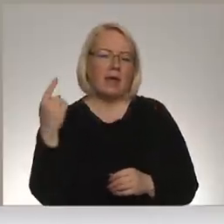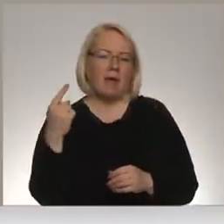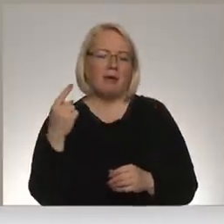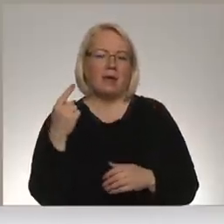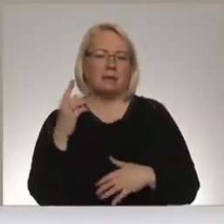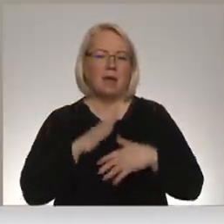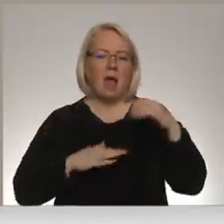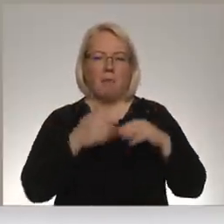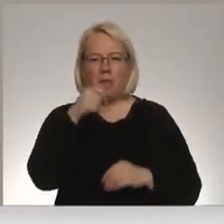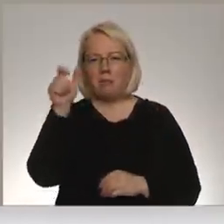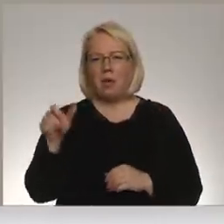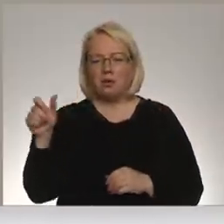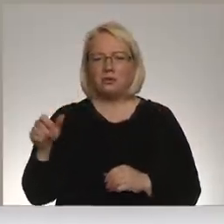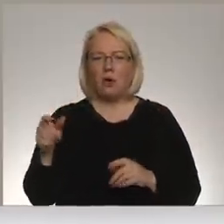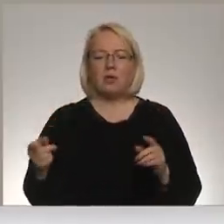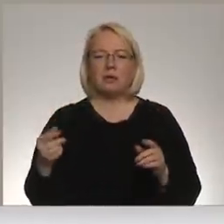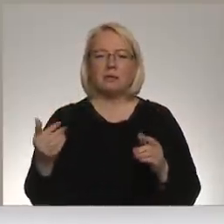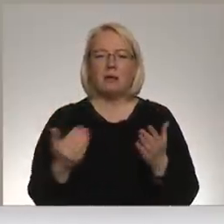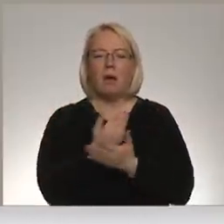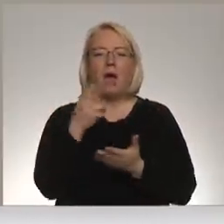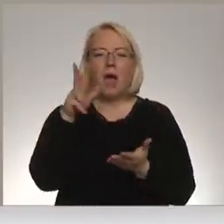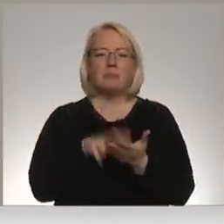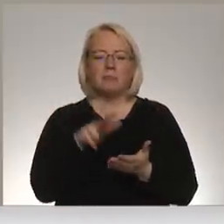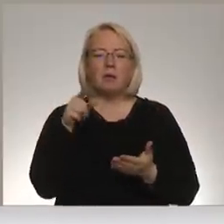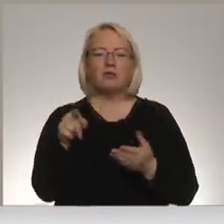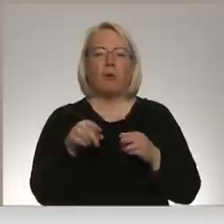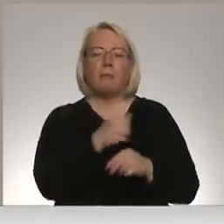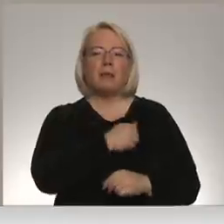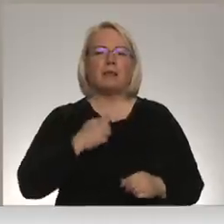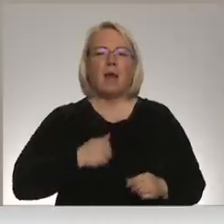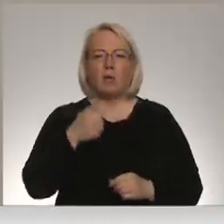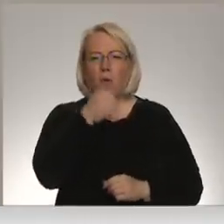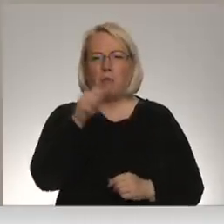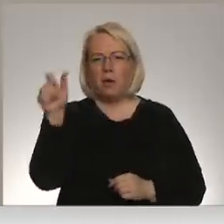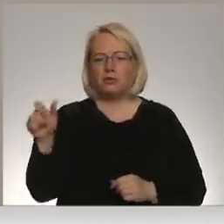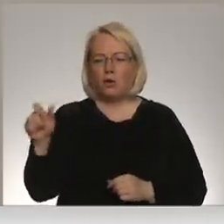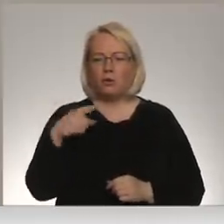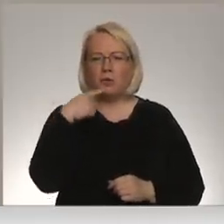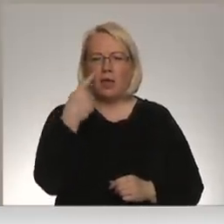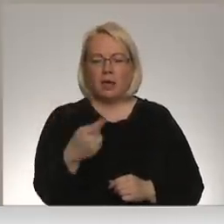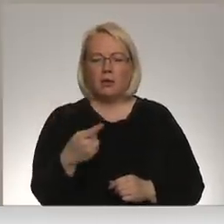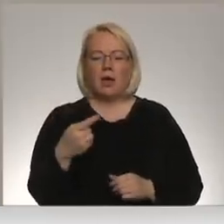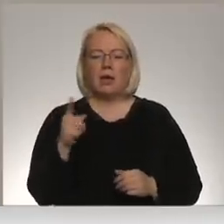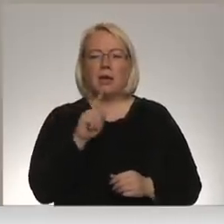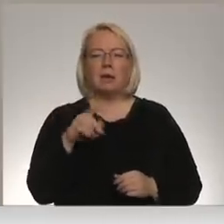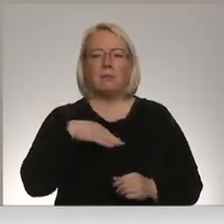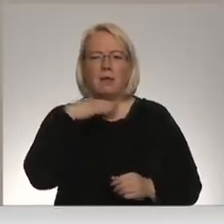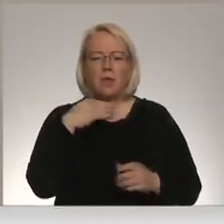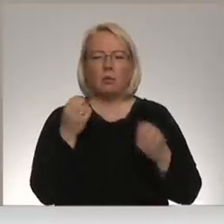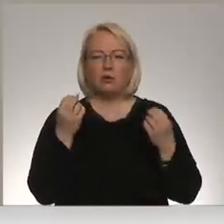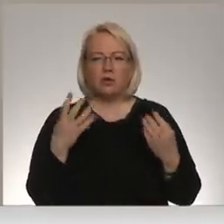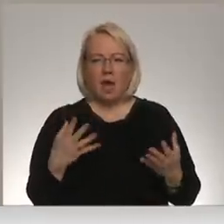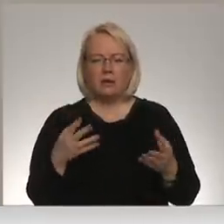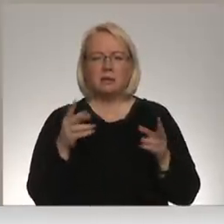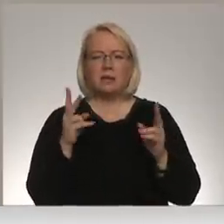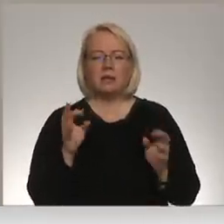sekretārs pārapstiprinās šo te militāro amatpersonu teikto. Katrā ziņā, es domāju, ir pietiekoši skaidrs, ka tiešām